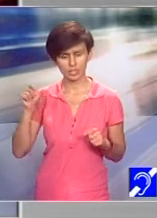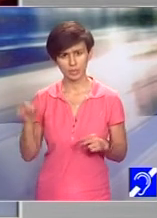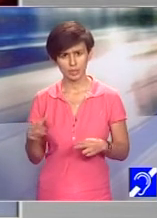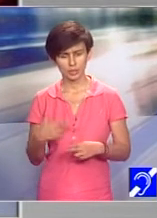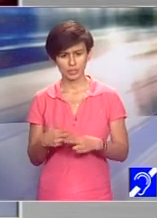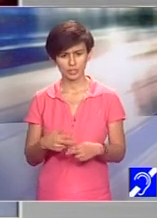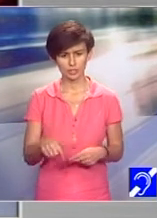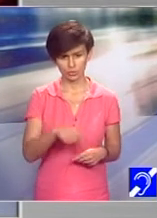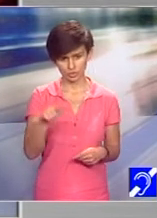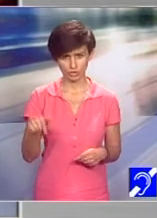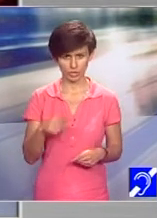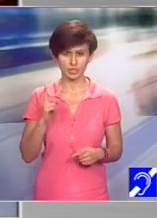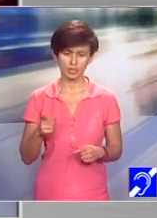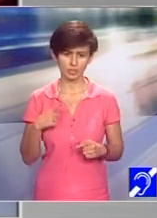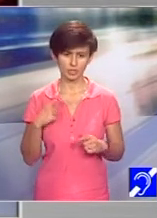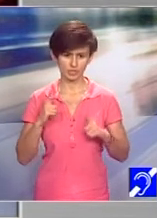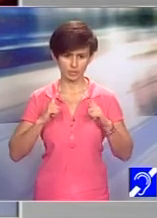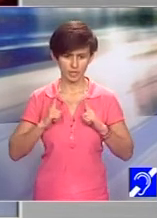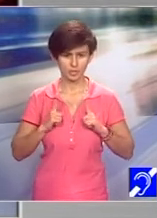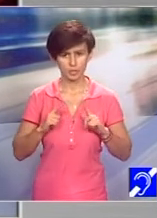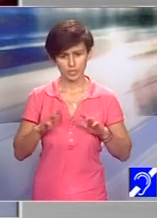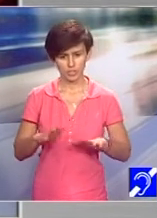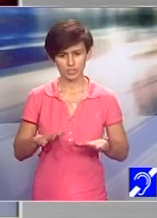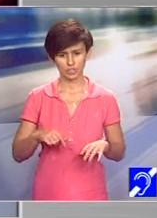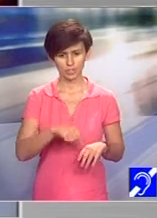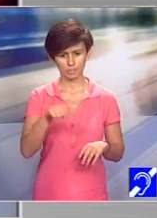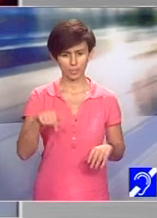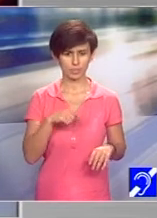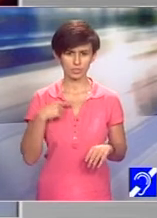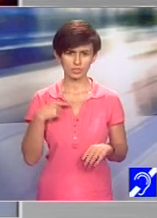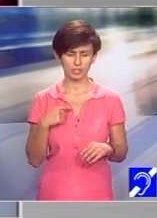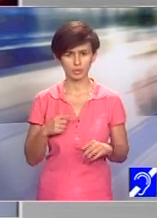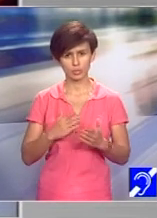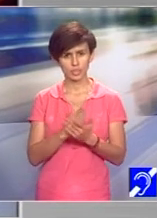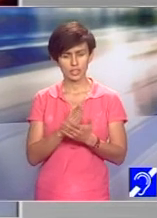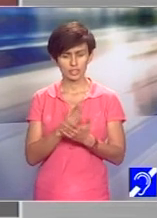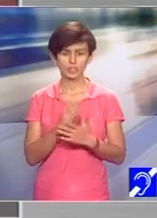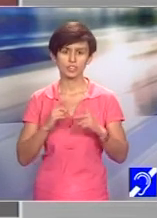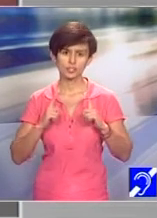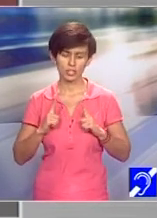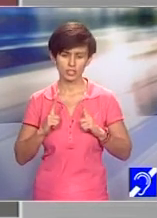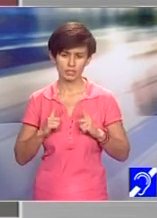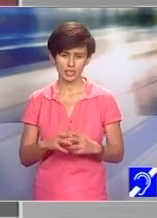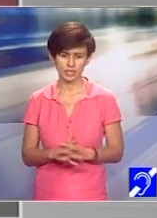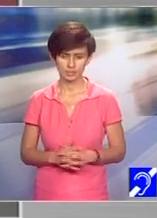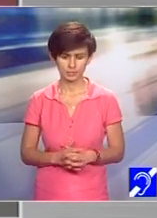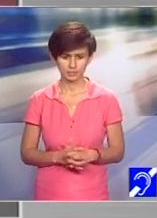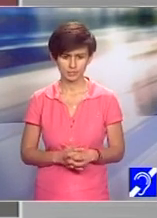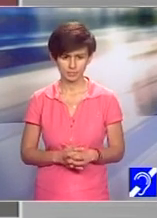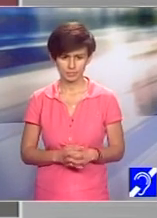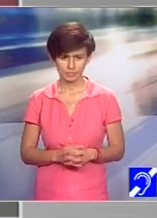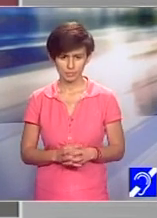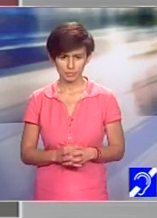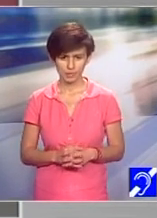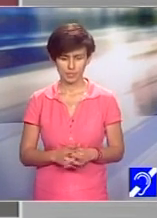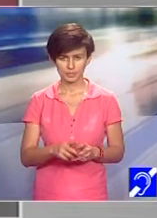în așteptare. Așa ni se spune. Așa suntem noi, serviciul în așteptare. Bun. V-ați autosesizat? Da, legat de acești